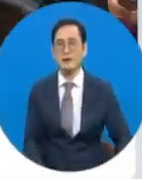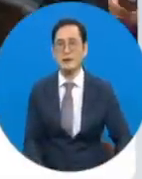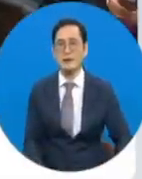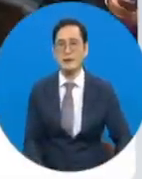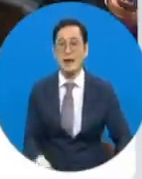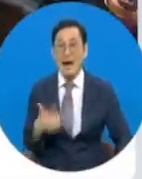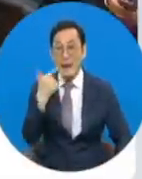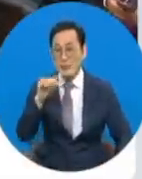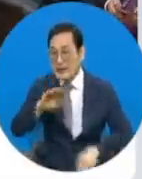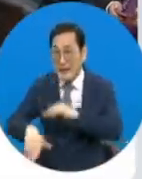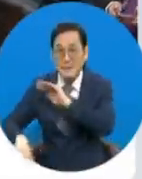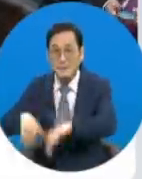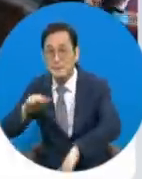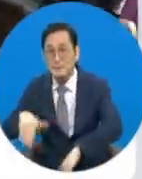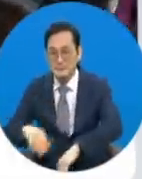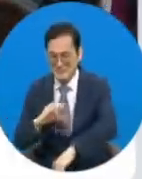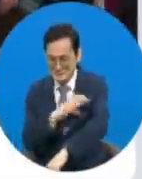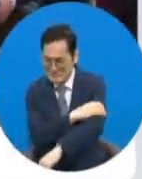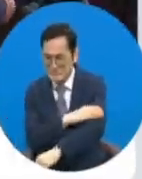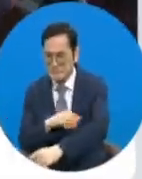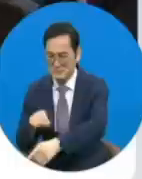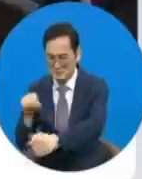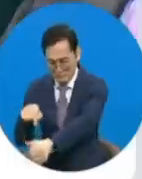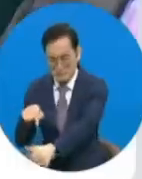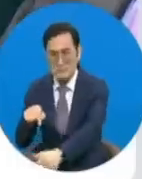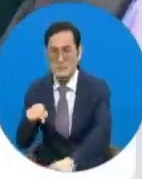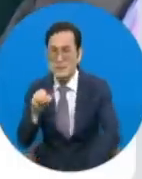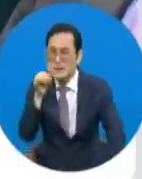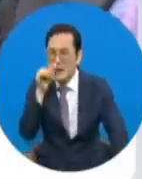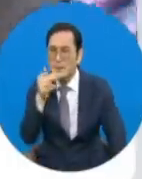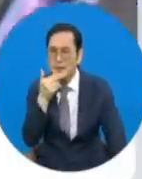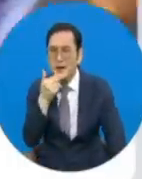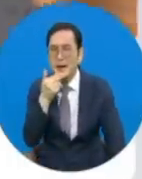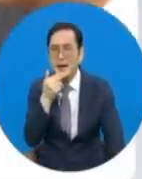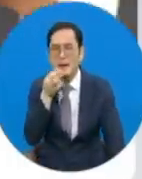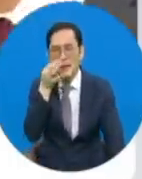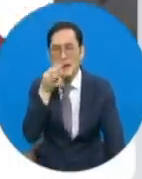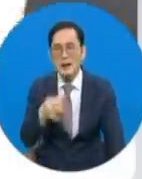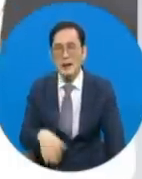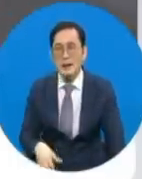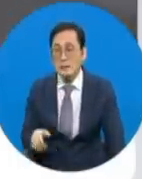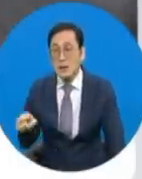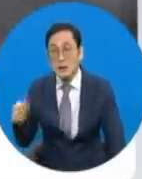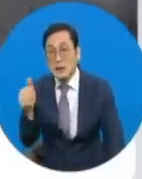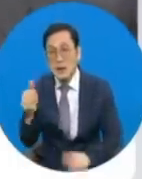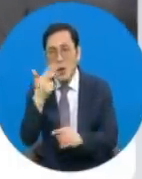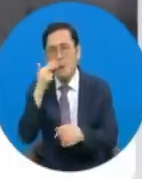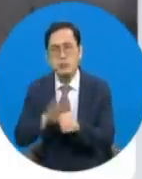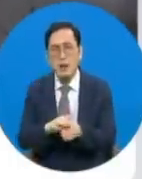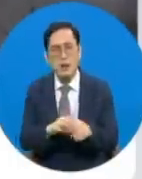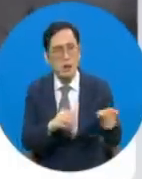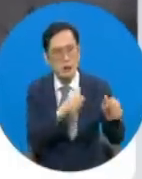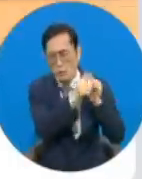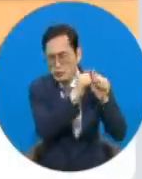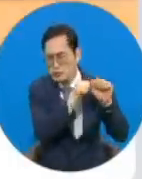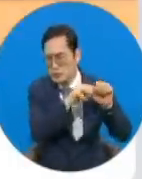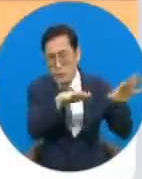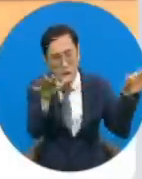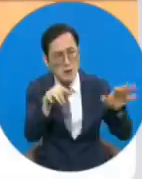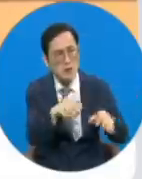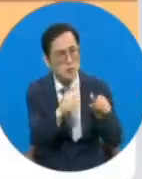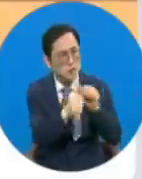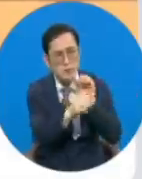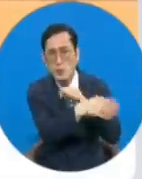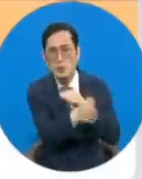제일 중요한 것 같아요. 그런데 지금 뭐 이동관 특보 얘기하면 너무 카더라가 많이 있고 그렇기 때문에 아직